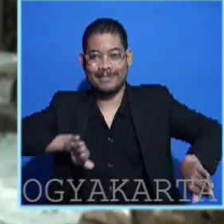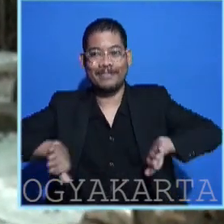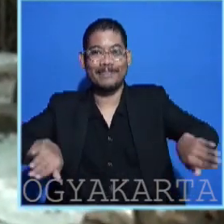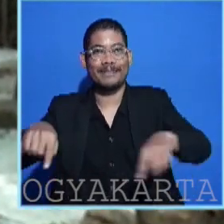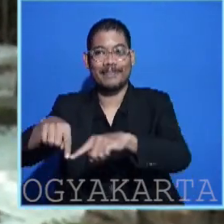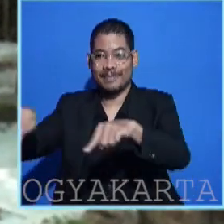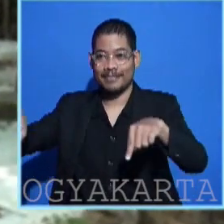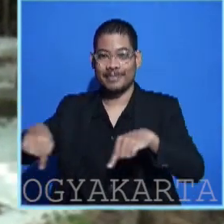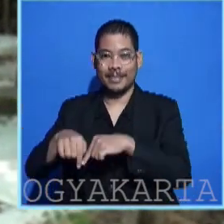kantin